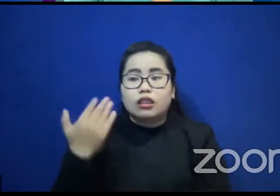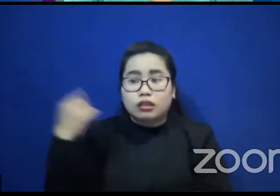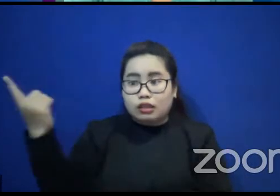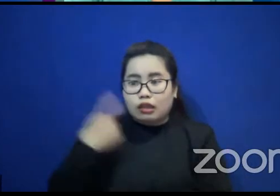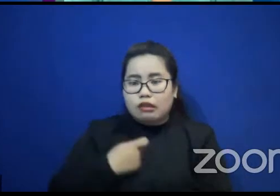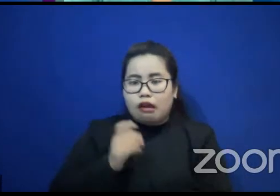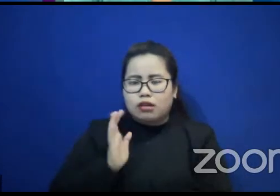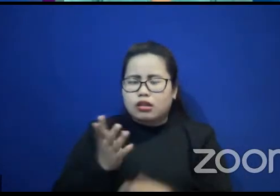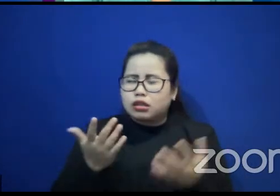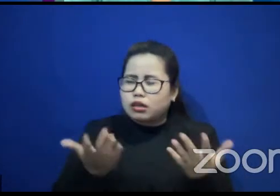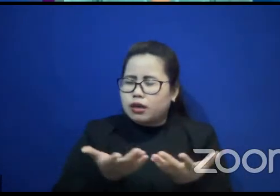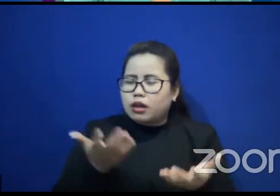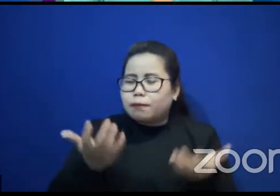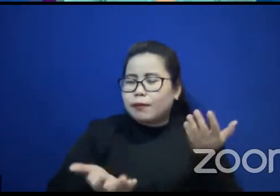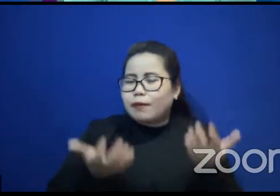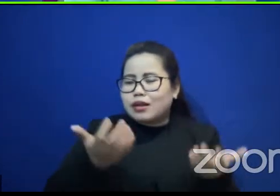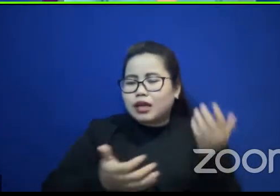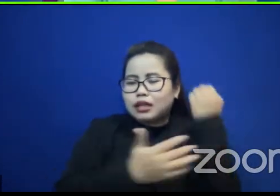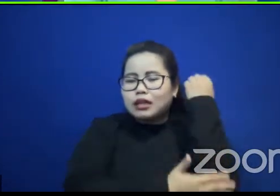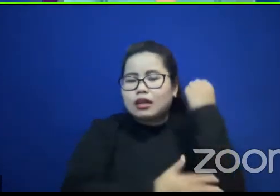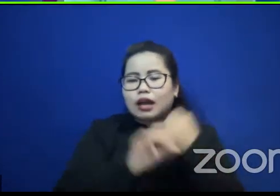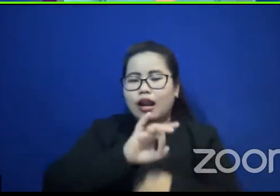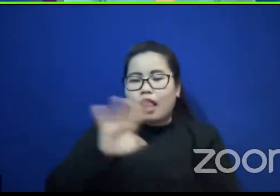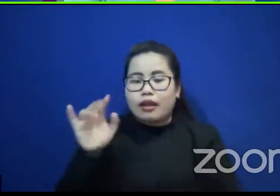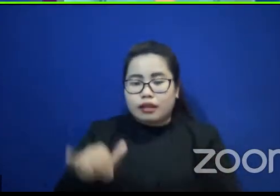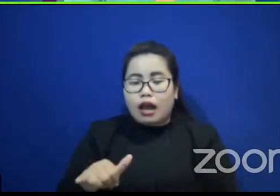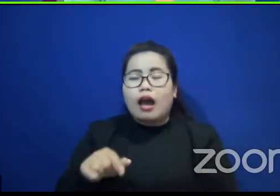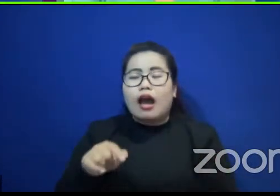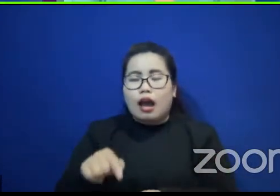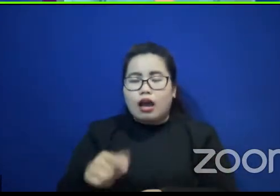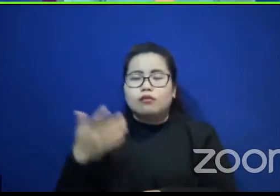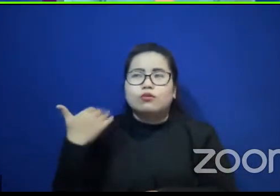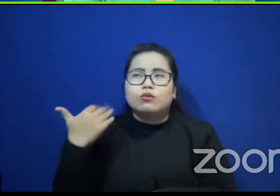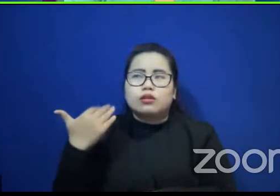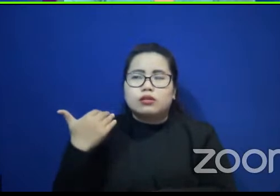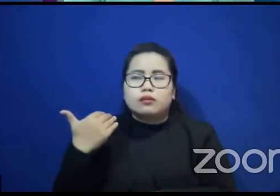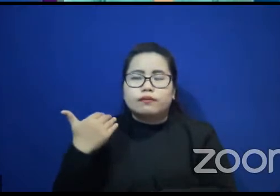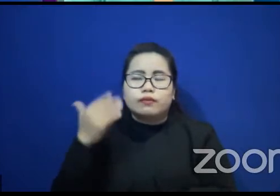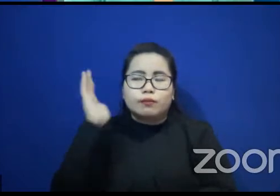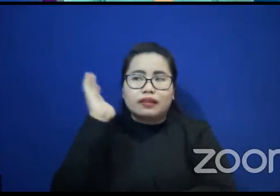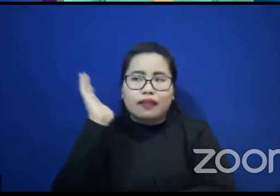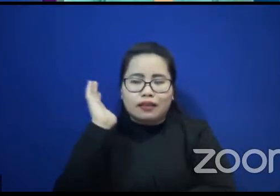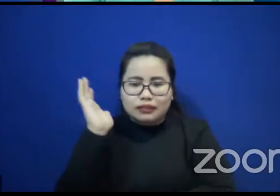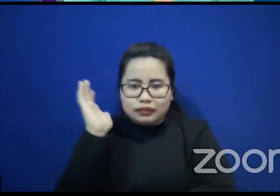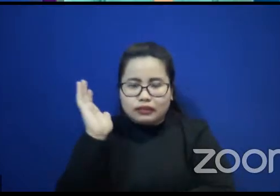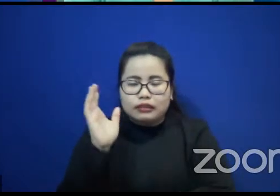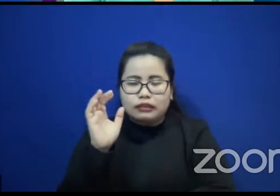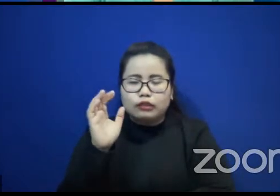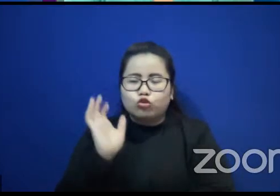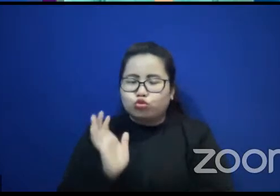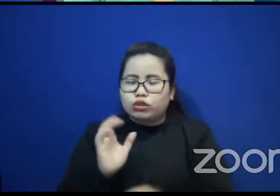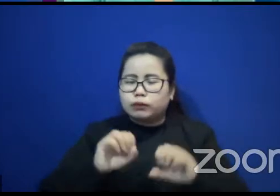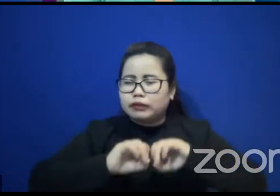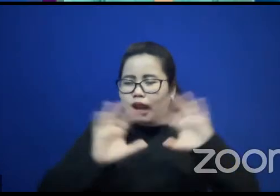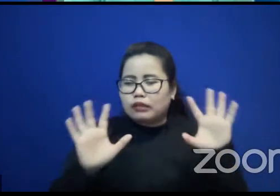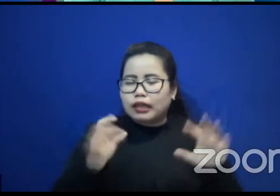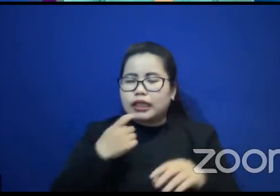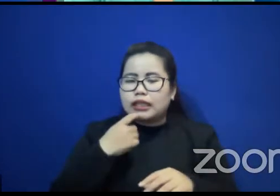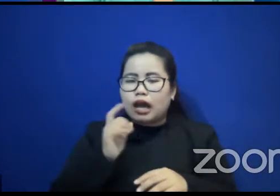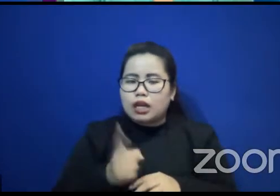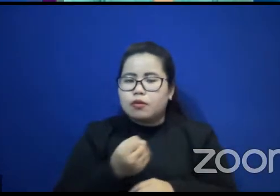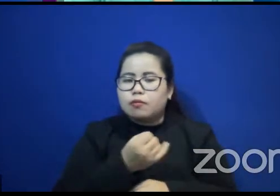juga untuk Bagaimana perbandingan dengan negara lain itu jadi tadi resdi presentasi saya juga sempat memaparkan beberapa region